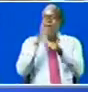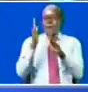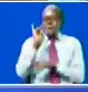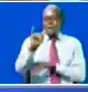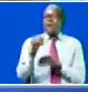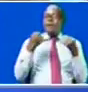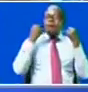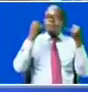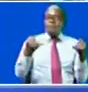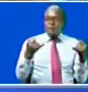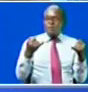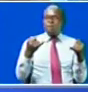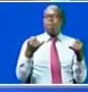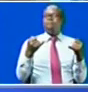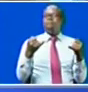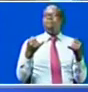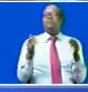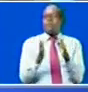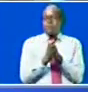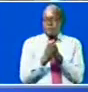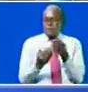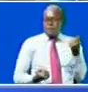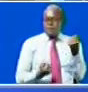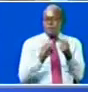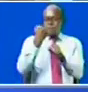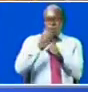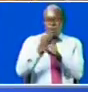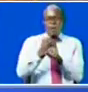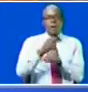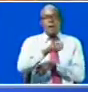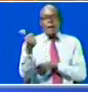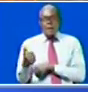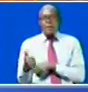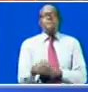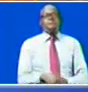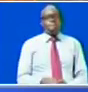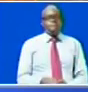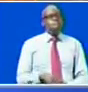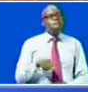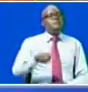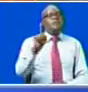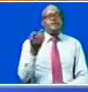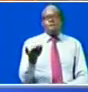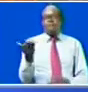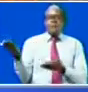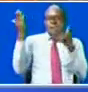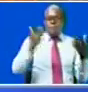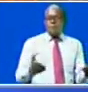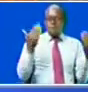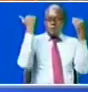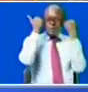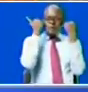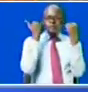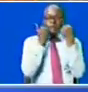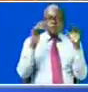hilo. Njue alishtakiwa pamoja na msaidizi Lemuel Anasha Mureithi. Njue alifikishwa mahakamani